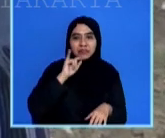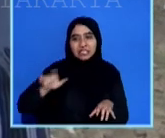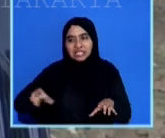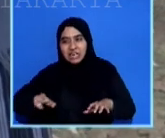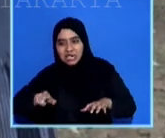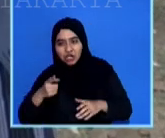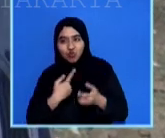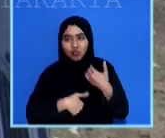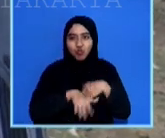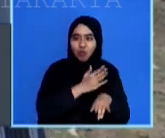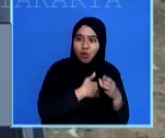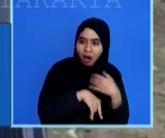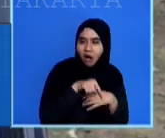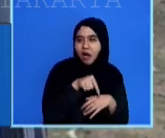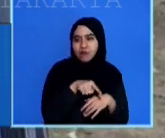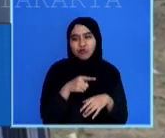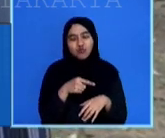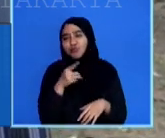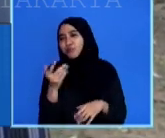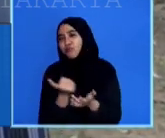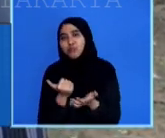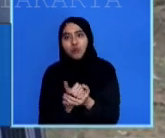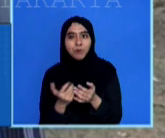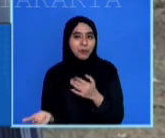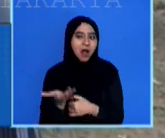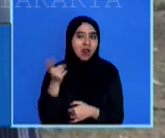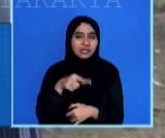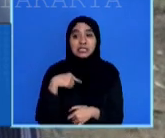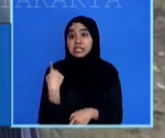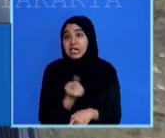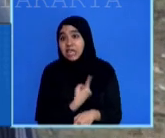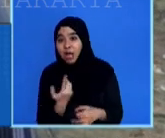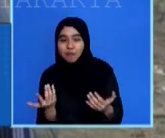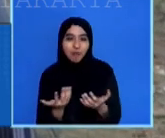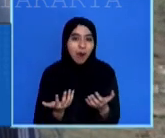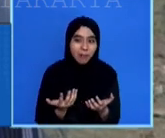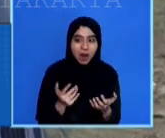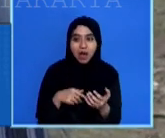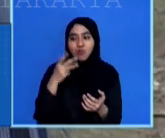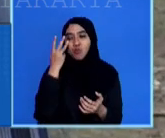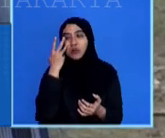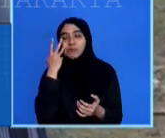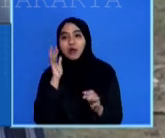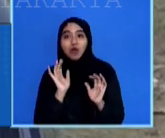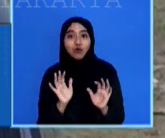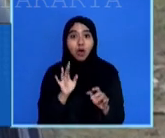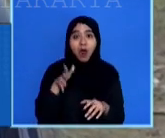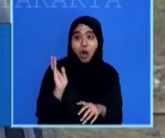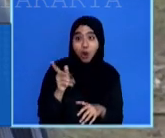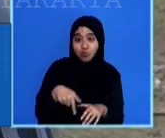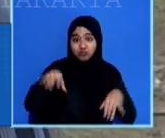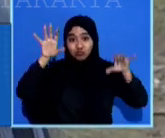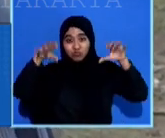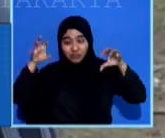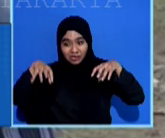ini. Biayanya terlalu besar. Jadi kita hanya selalu waspada saja pada saat terjadi hujan itu